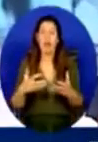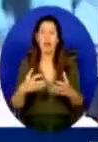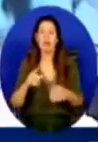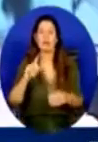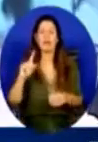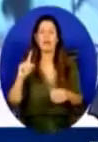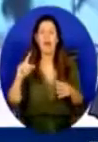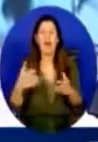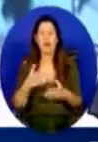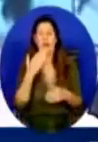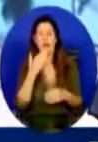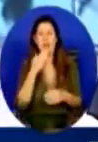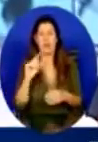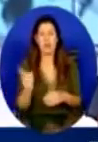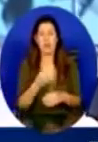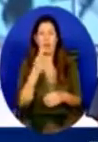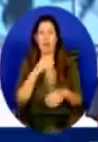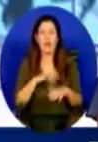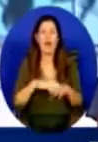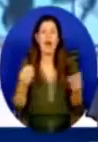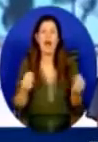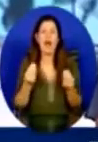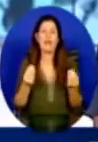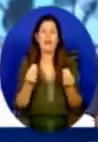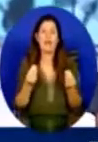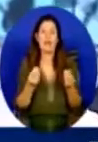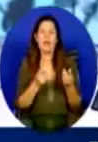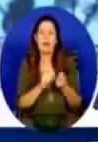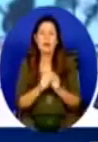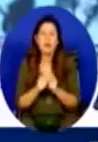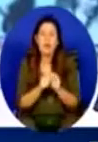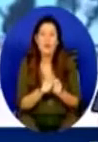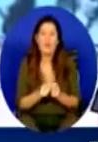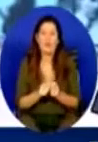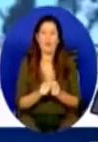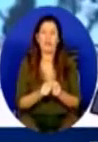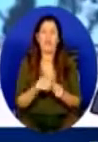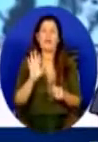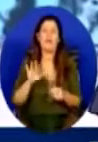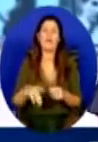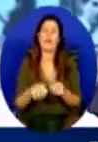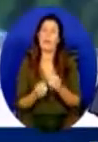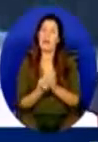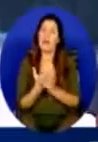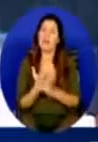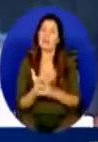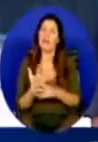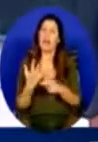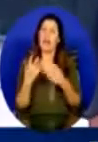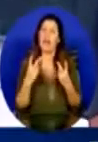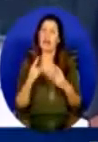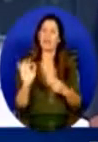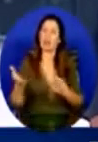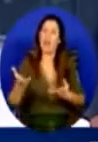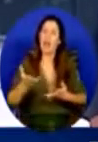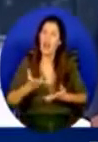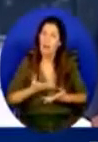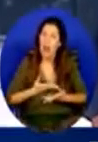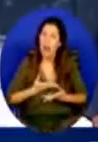על המשותף ומאוחד, ומתוך זה לייצר, גם לדבר על ערכים של סובלנות, של אקטיביזם, ולעודד גם את הנוער